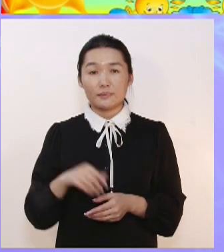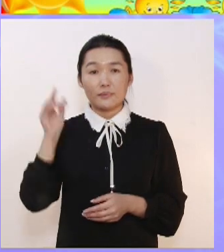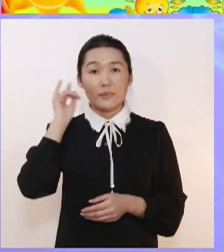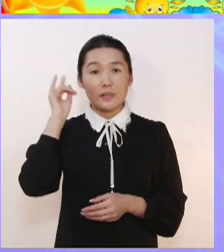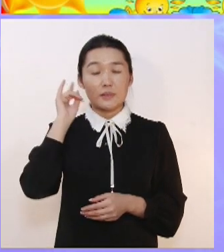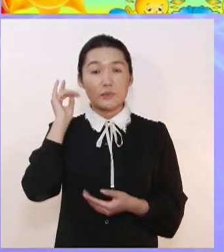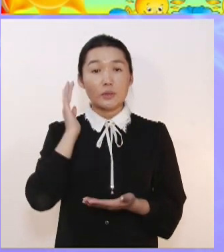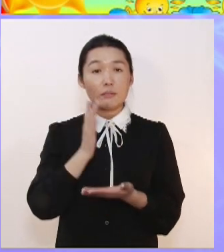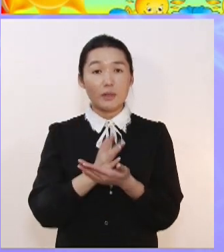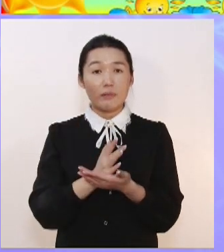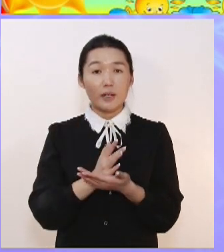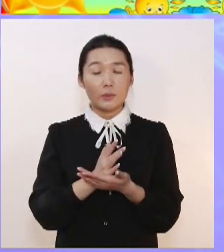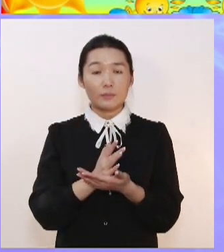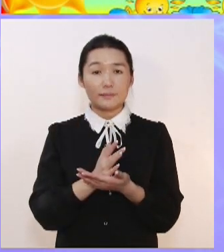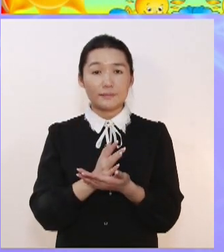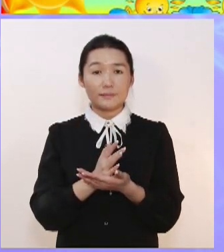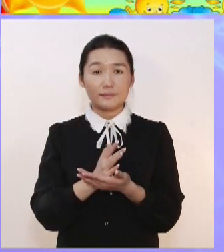Звуки бывают